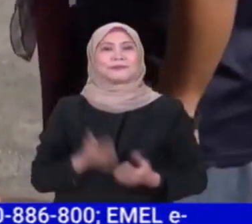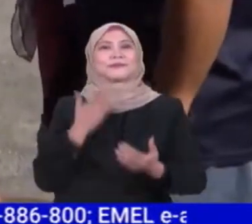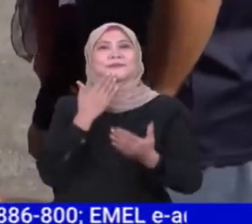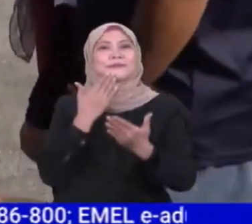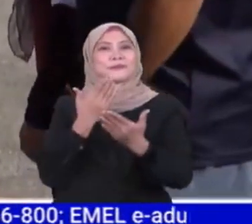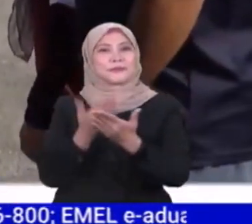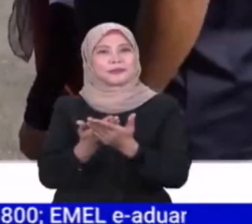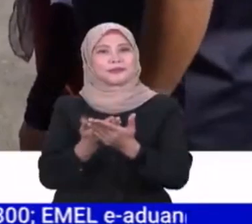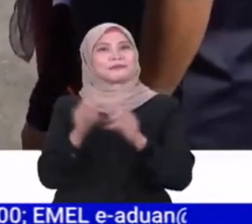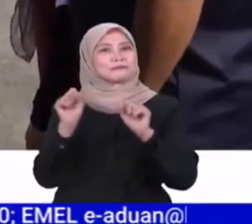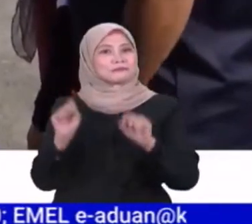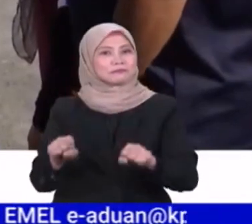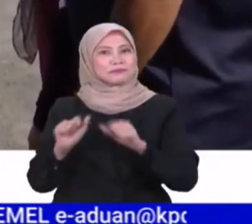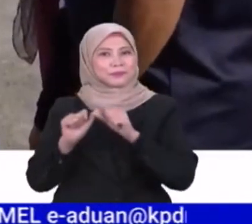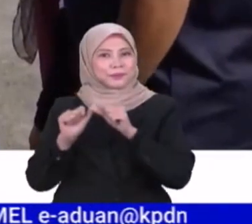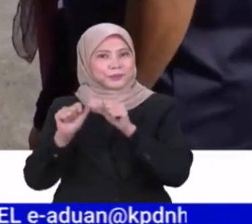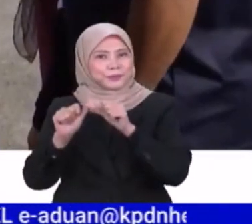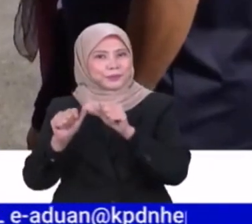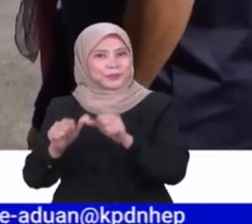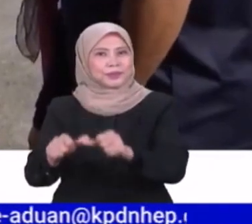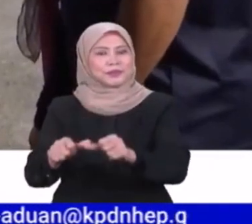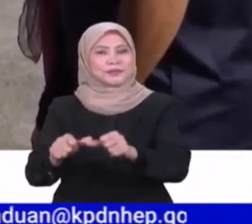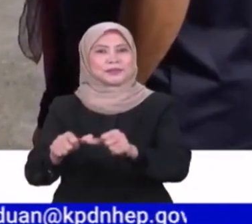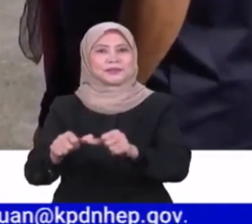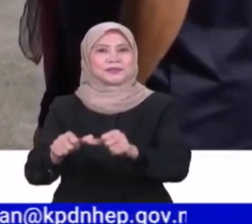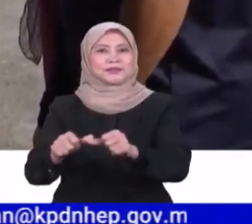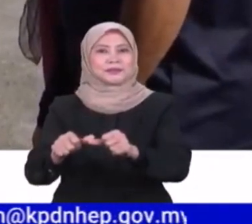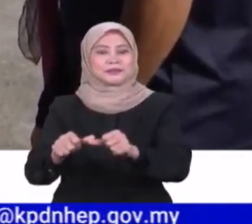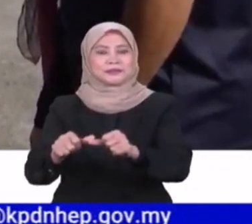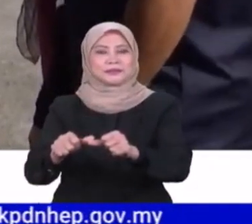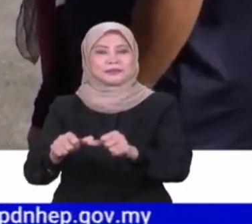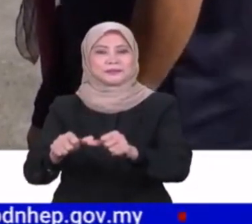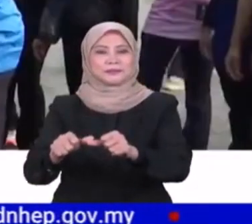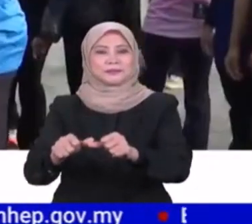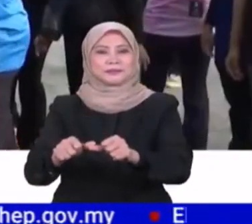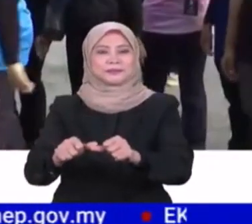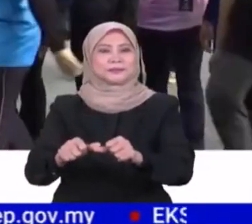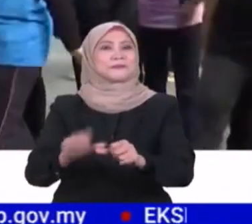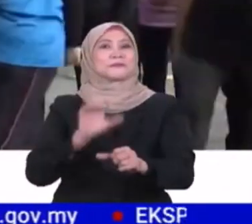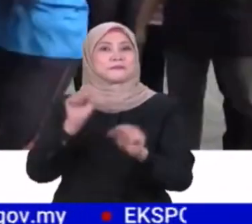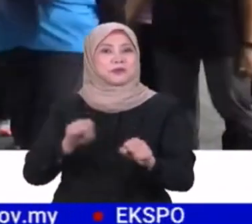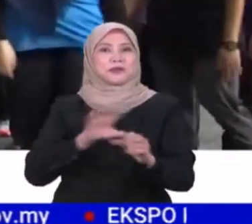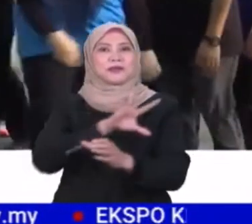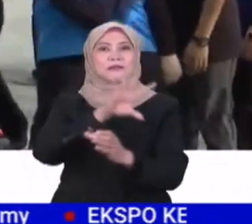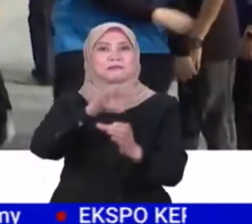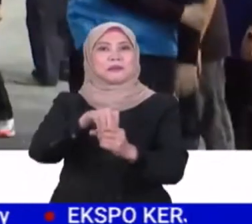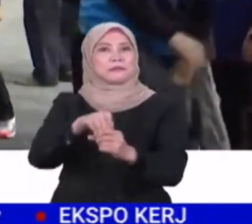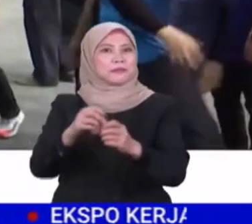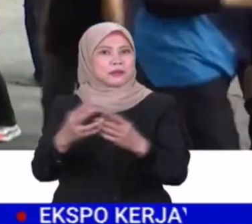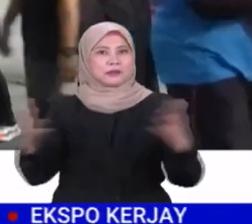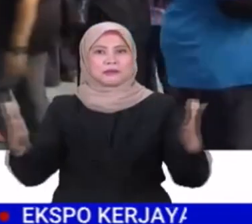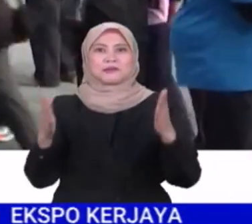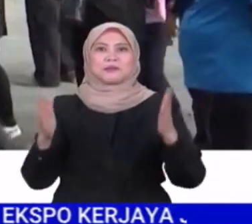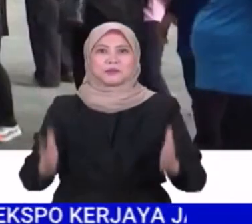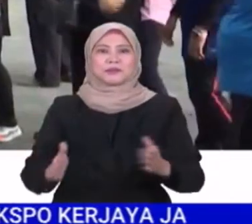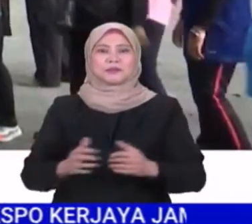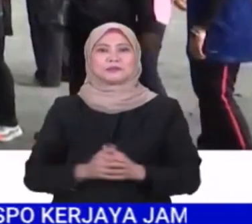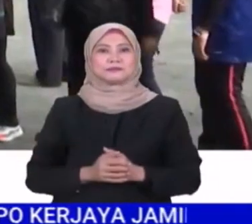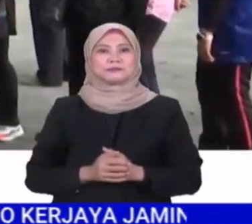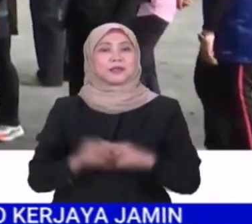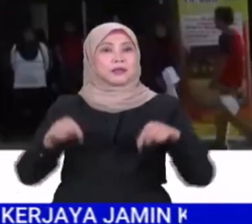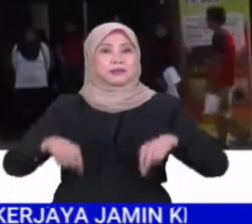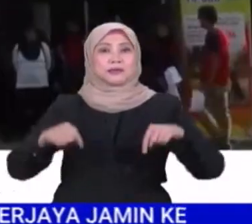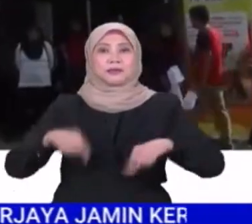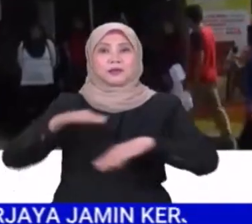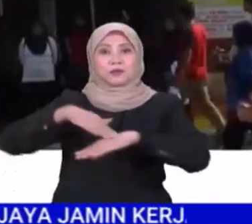untuk diteruskan dan Nah kita boleh Putra dipakai lebih mewah dan hal ini capacity